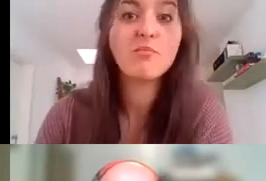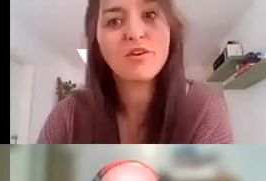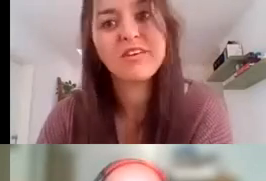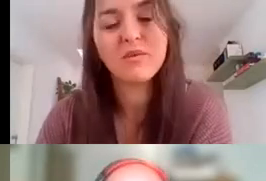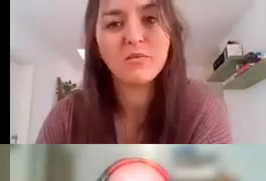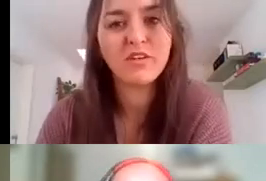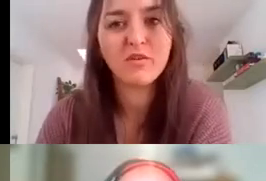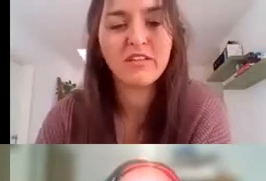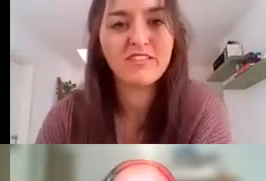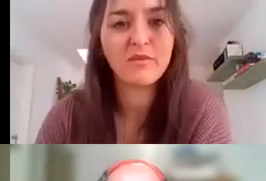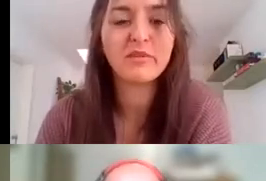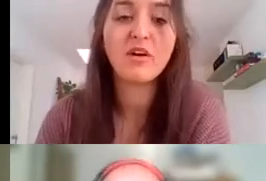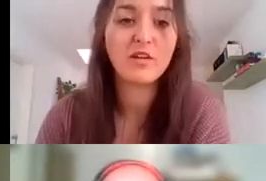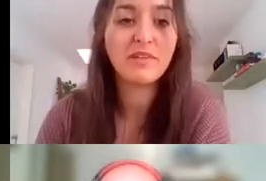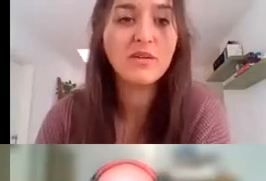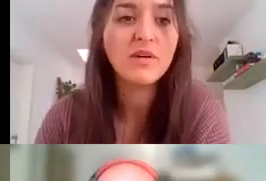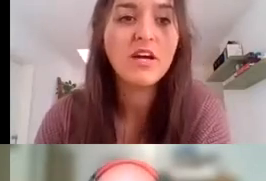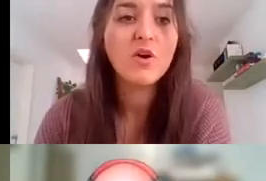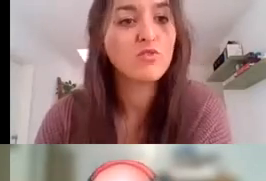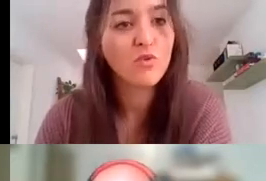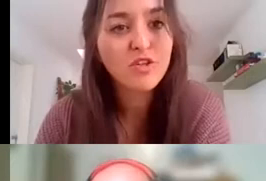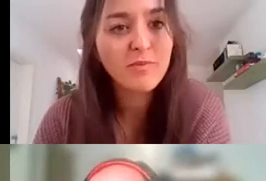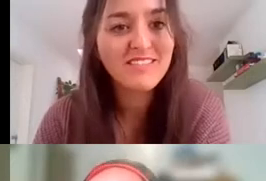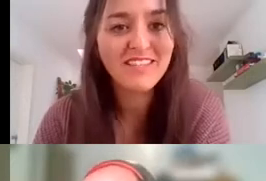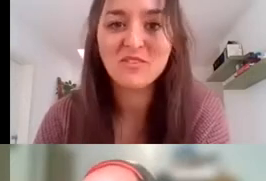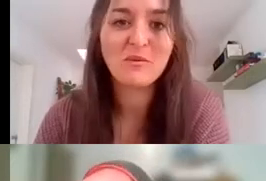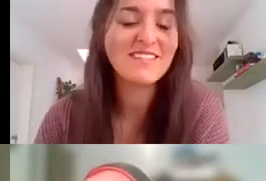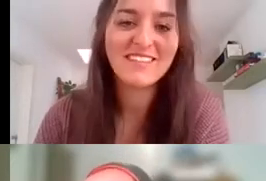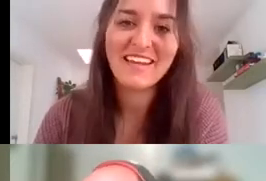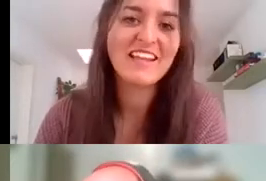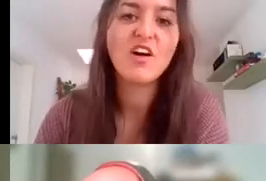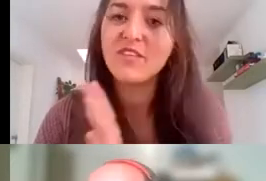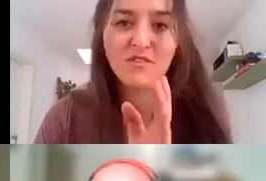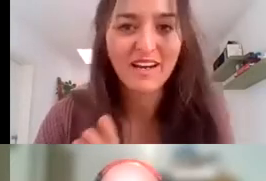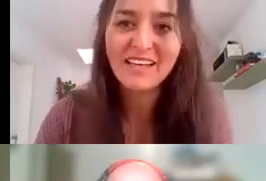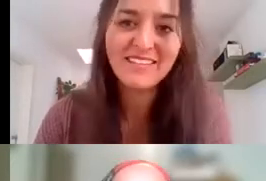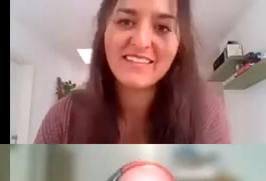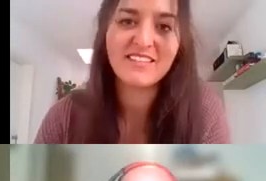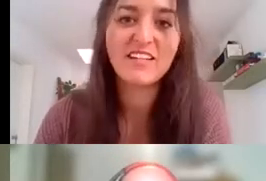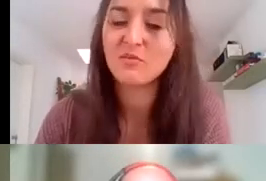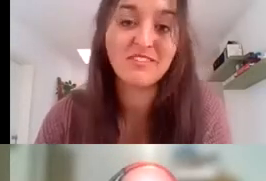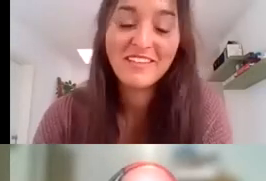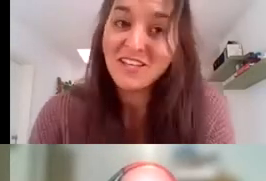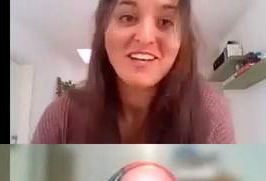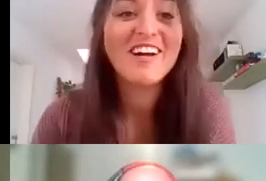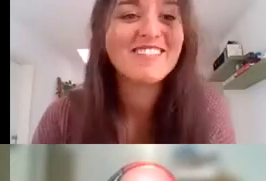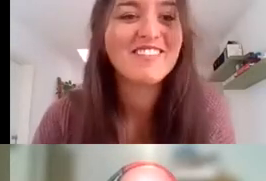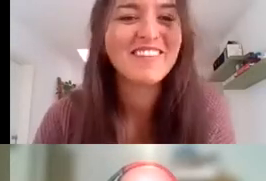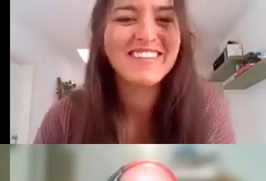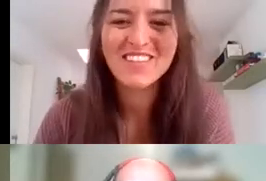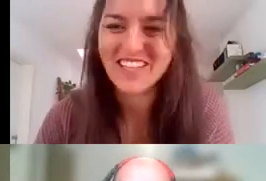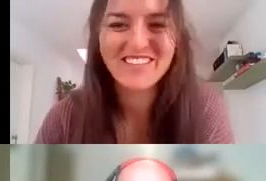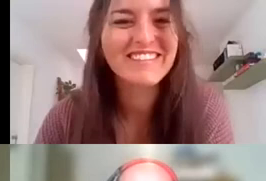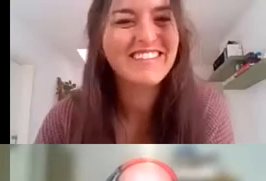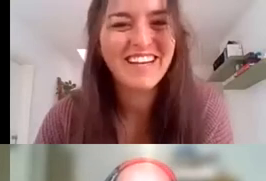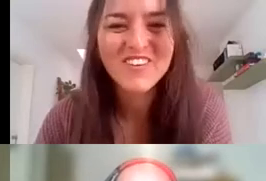van morgen, want morgen organiseren we het nog een keer opnieuw, wordt ook gepubliceerd. Wie weet zijn daar heel andere vragen die gesteld worden. Als je veel